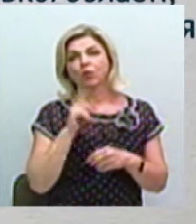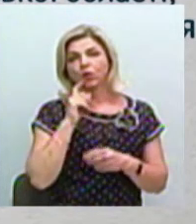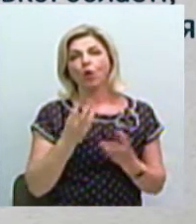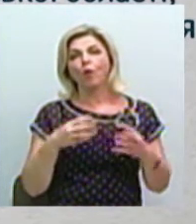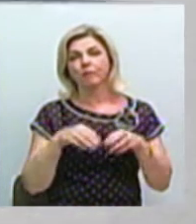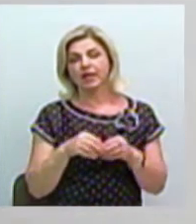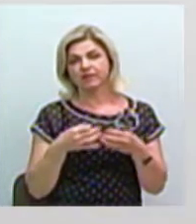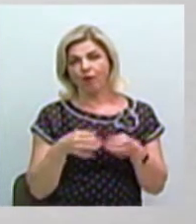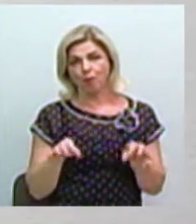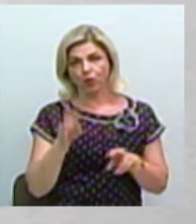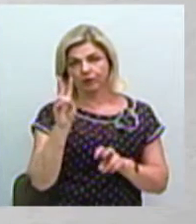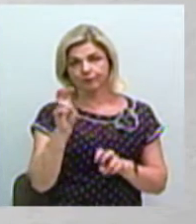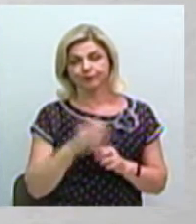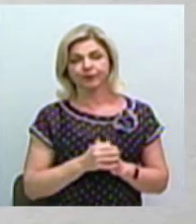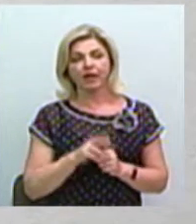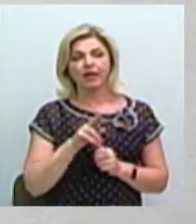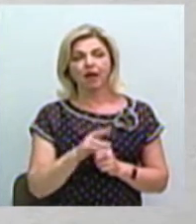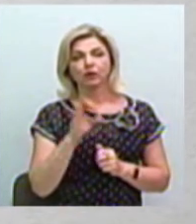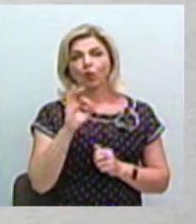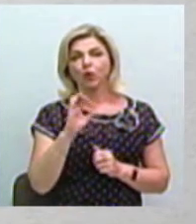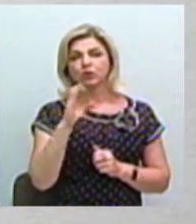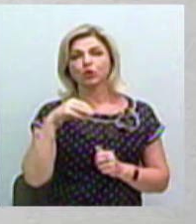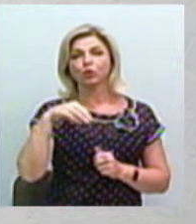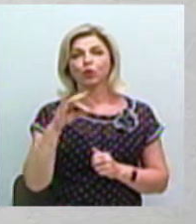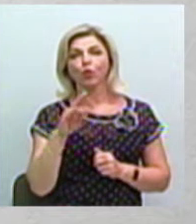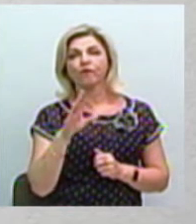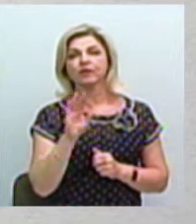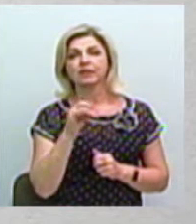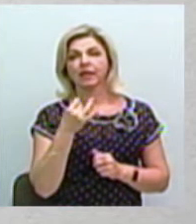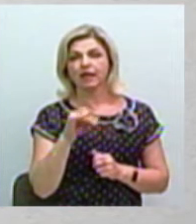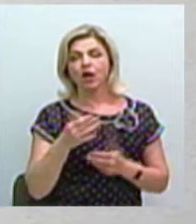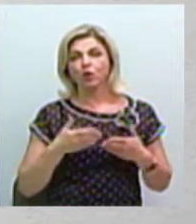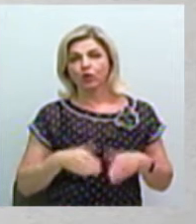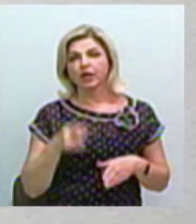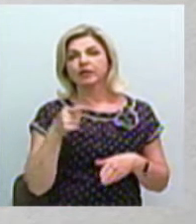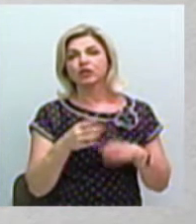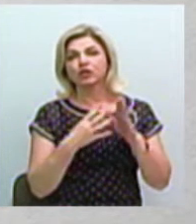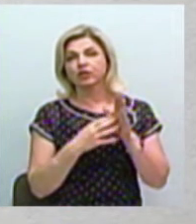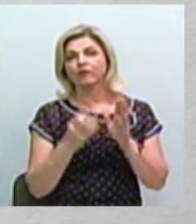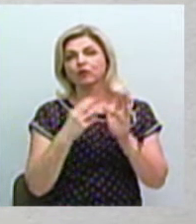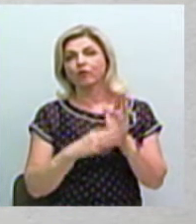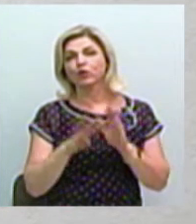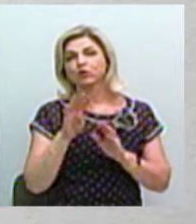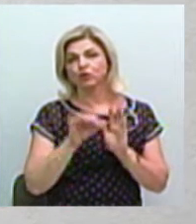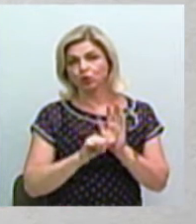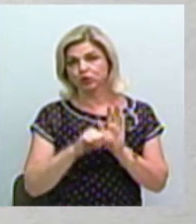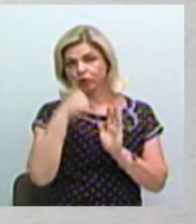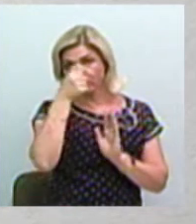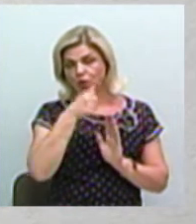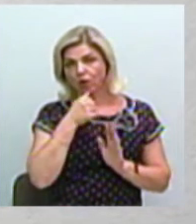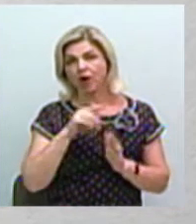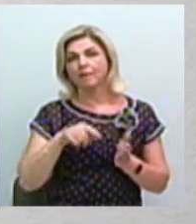об'єднання «Свобода». Ян Островський. Народився 12 червня 1986 року в